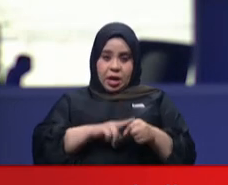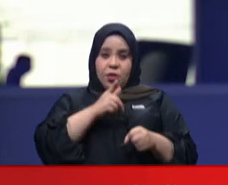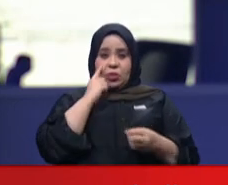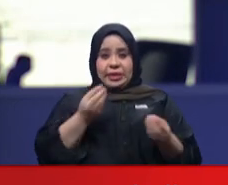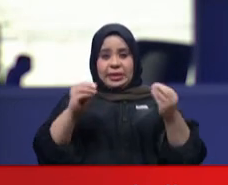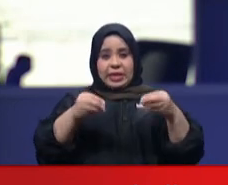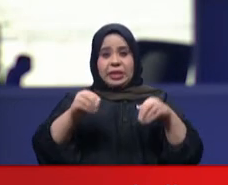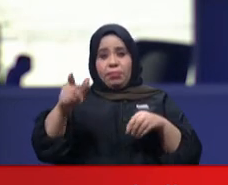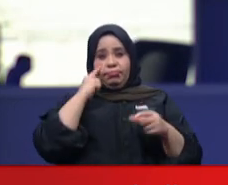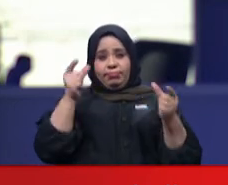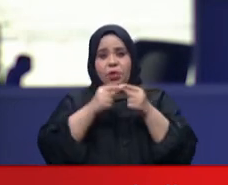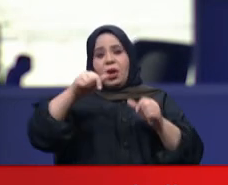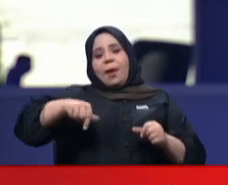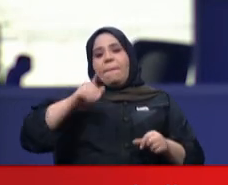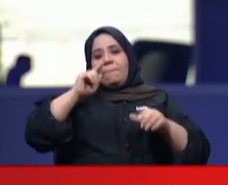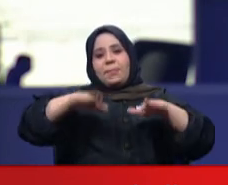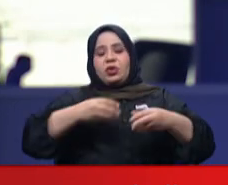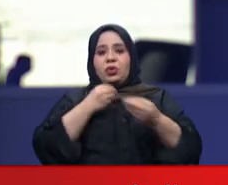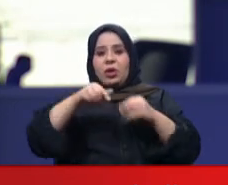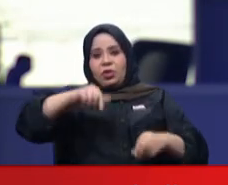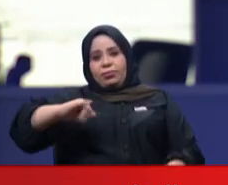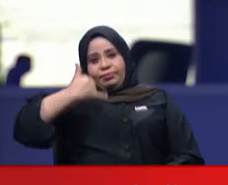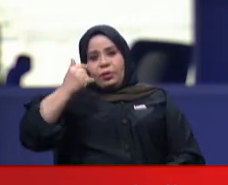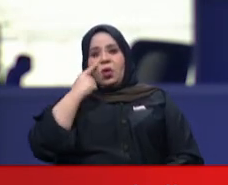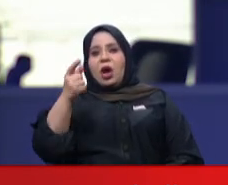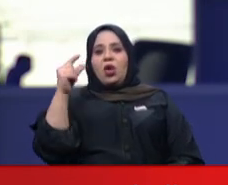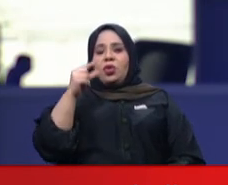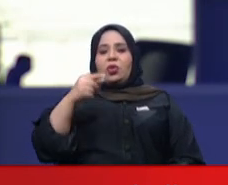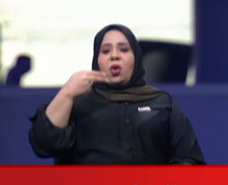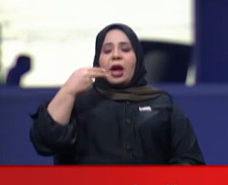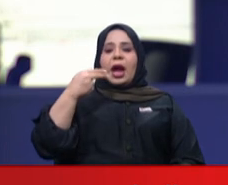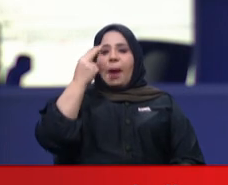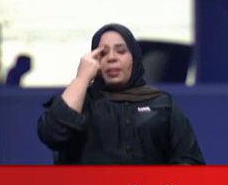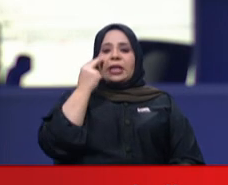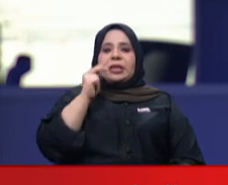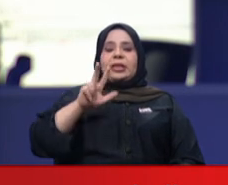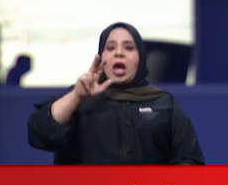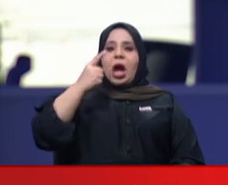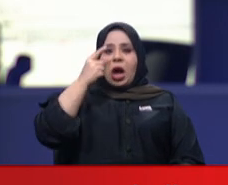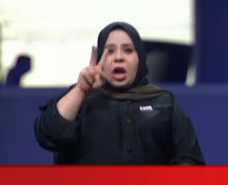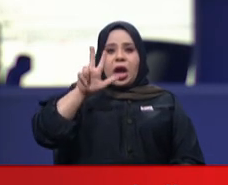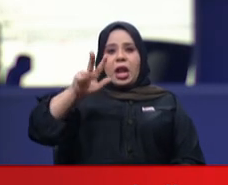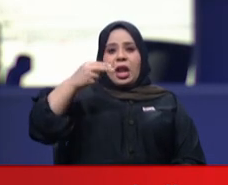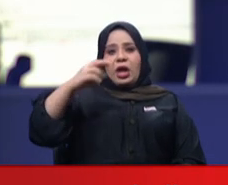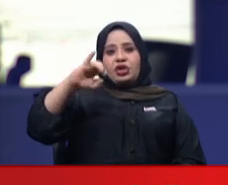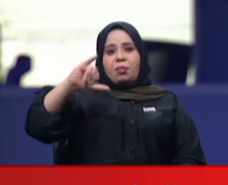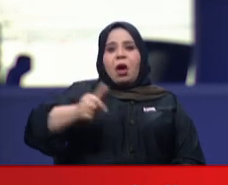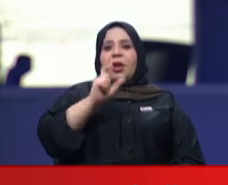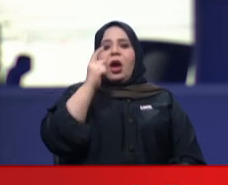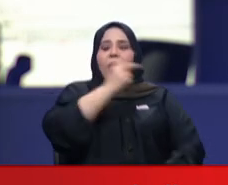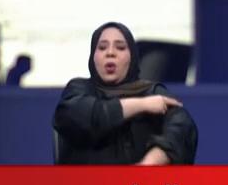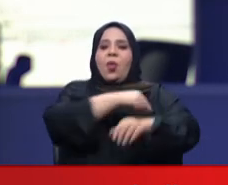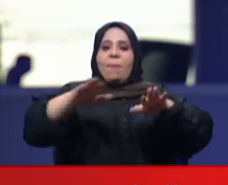وللمزيد حول جلسة مجلس الشورى ينضم معنا عبر الهاتف سعادة الدكتور عبد العزيز العجمان عضو مجلس الشورى. مساء